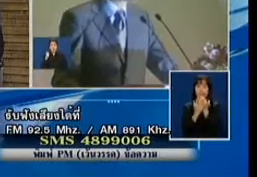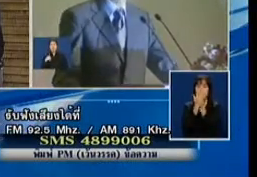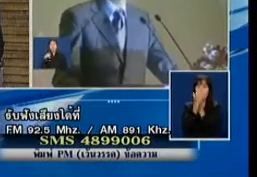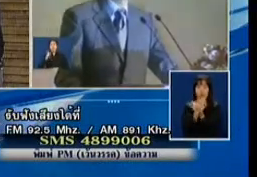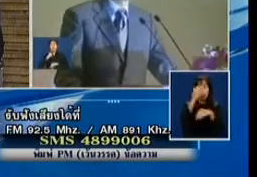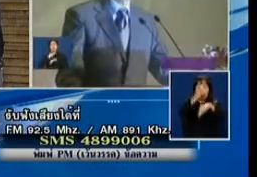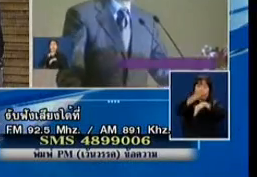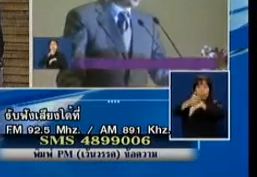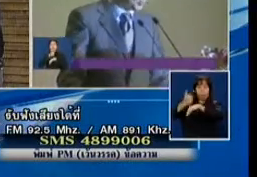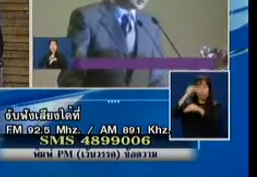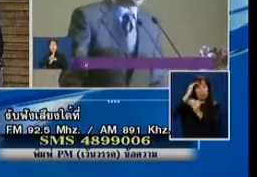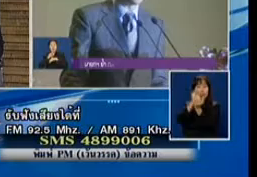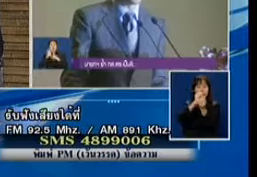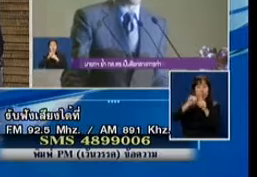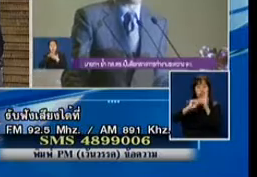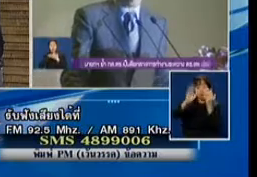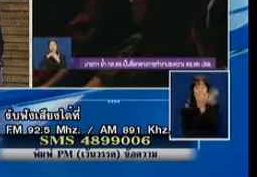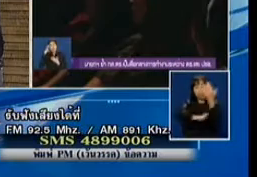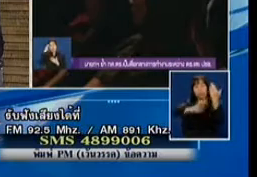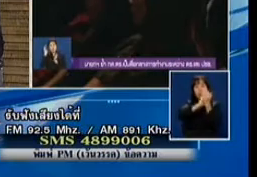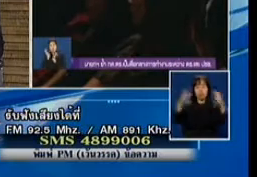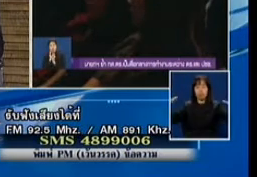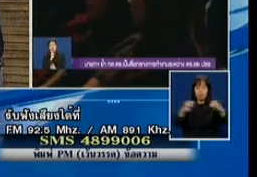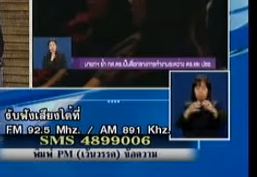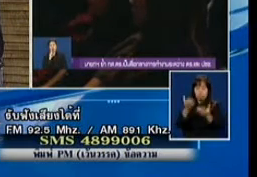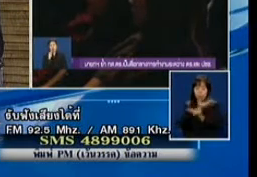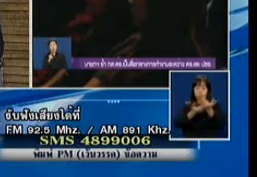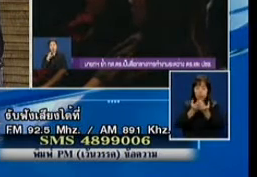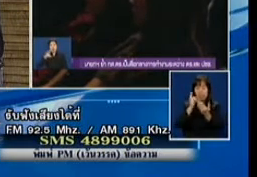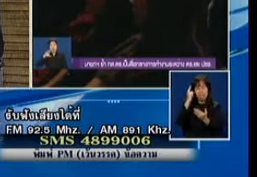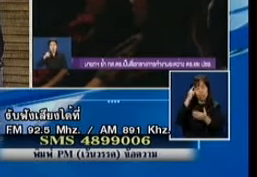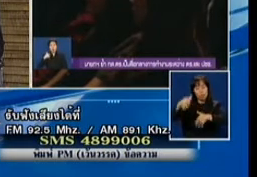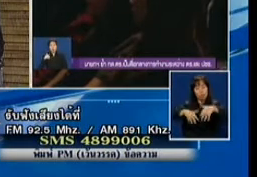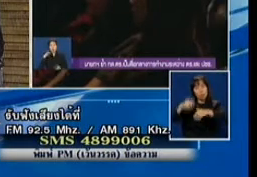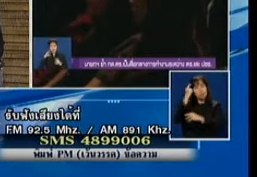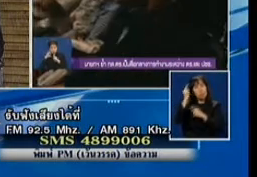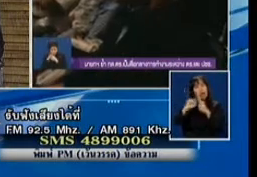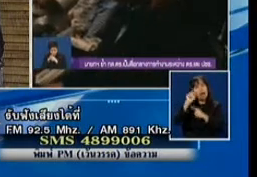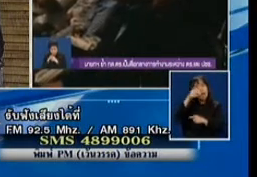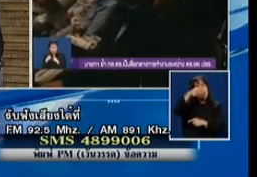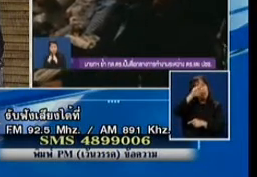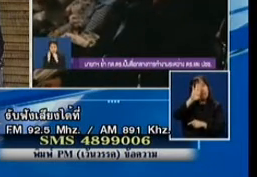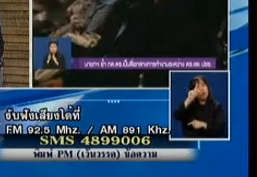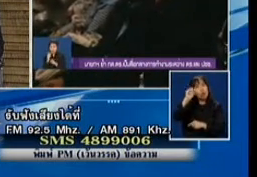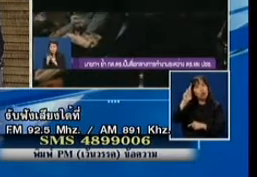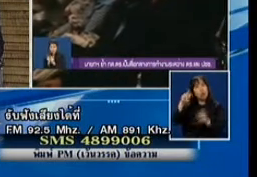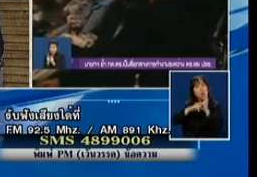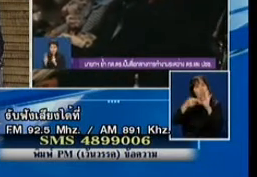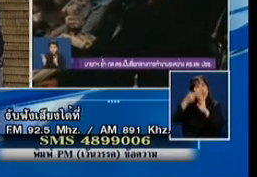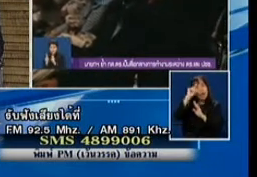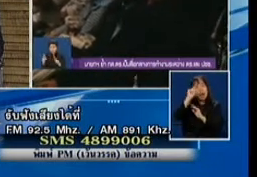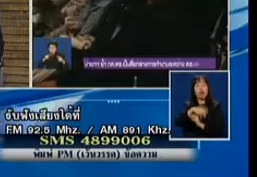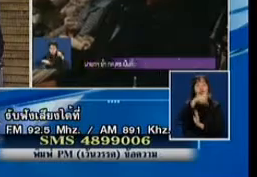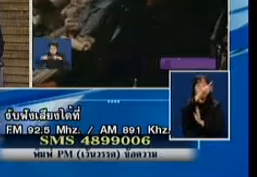ทั่วประเทศที่มาประชุมนะครับพี่น้องประชาชนหลายคนอาจจะไม่ทราบนะครับว่าก.ตร.คืออะไรก็